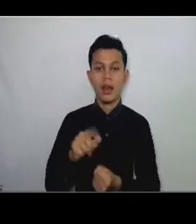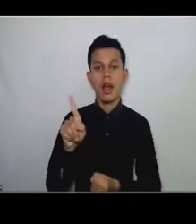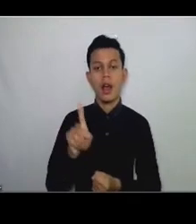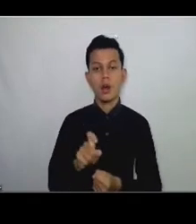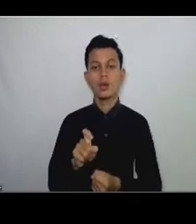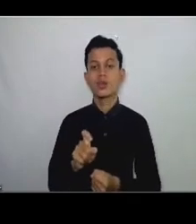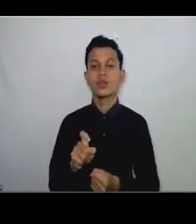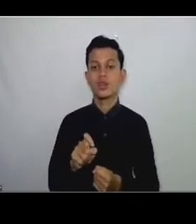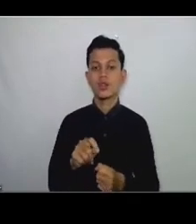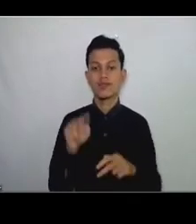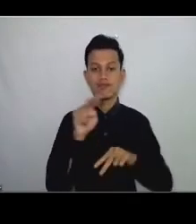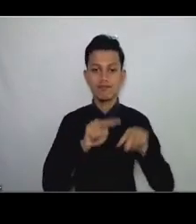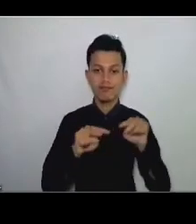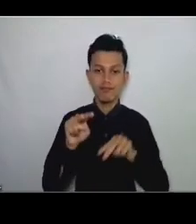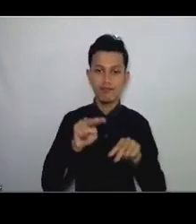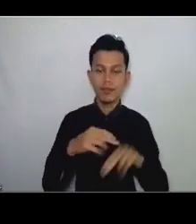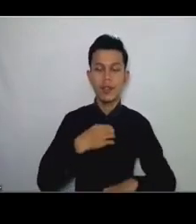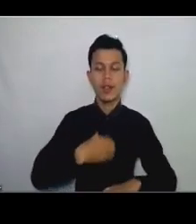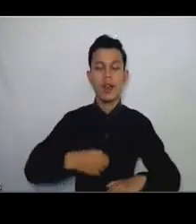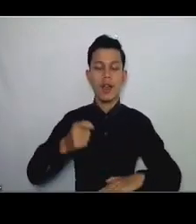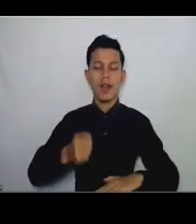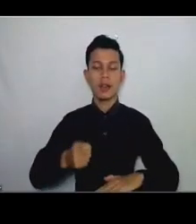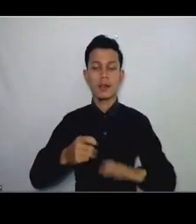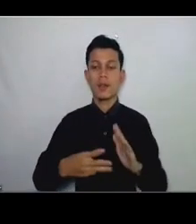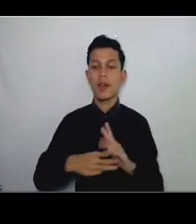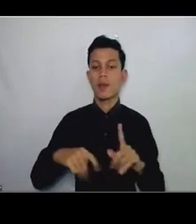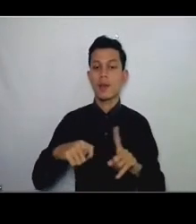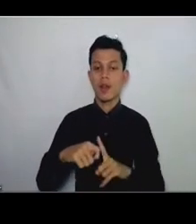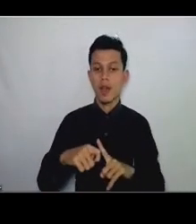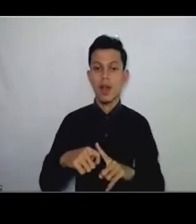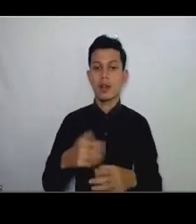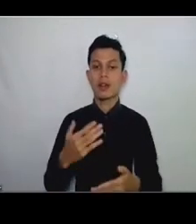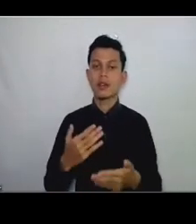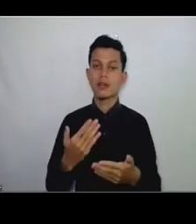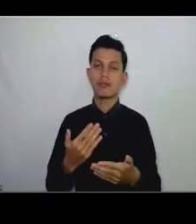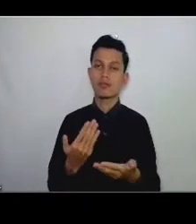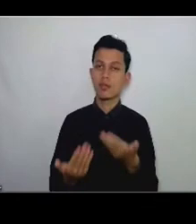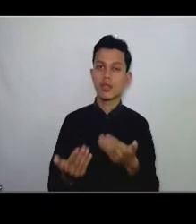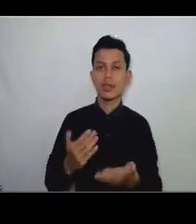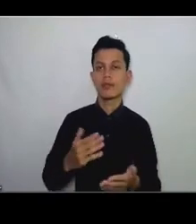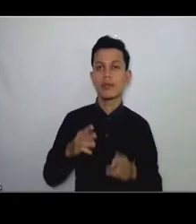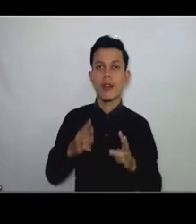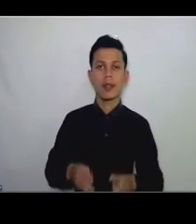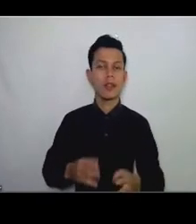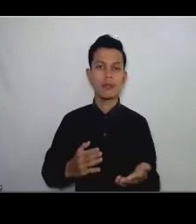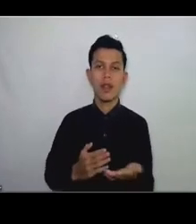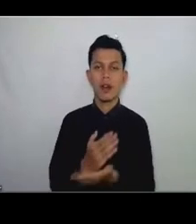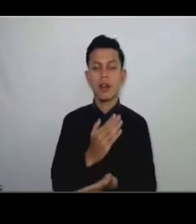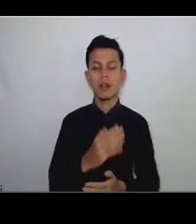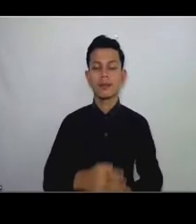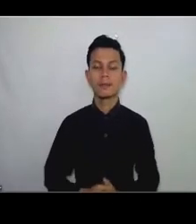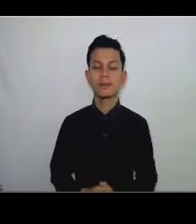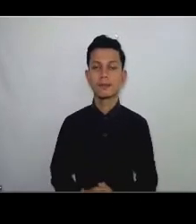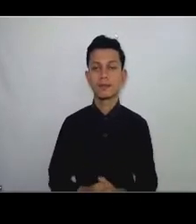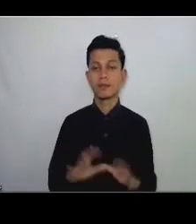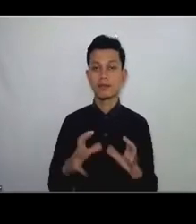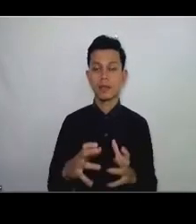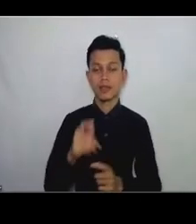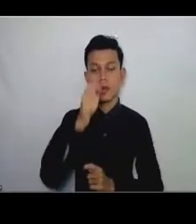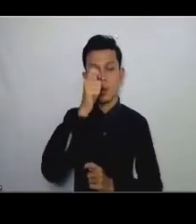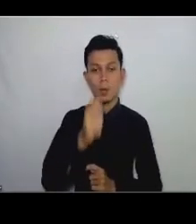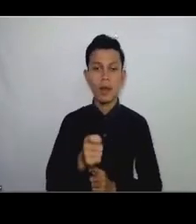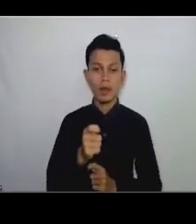terhadap hakim konstitusi yang dilakukan atau yang melakukan pelanggaran kode etik majelis kehormatan dalam menjalankan